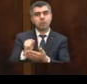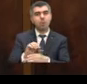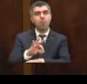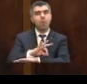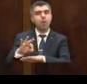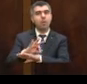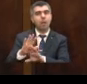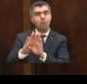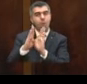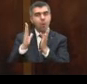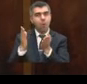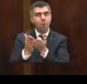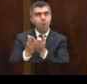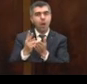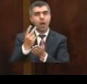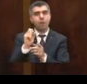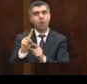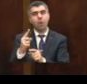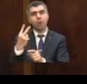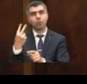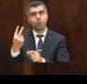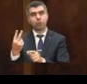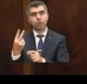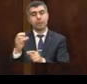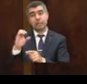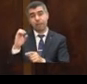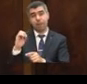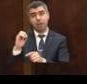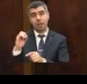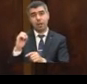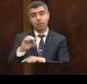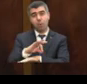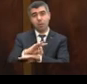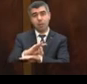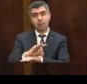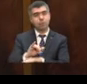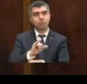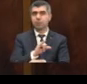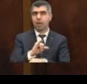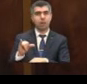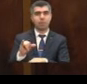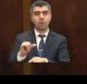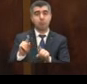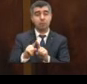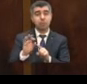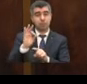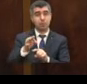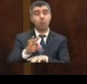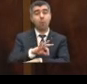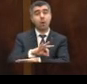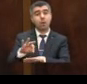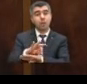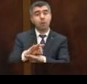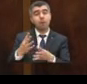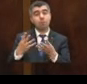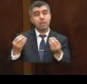نهائيا، وأن سنة 2021 بها صفر منصب. نرد بأن هذه السنة ستعرف أكبر عدد من مناصب الشغل